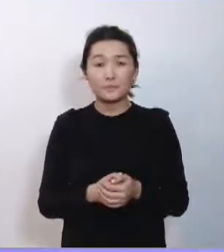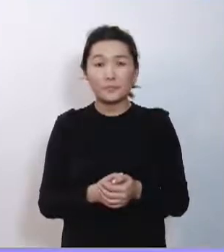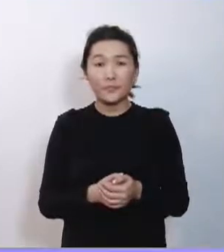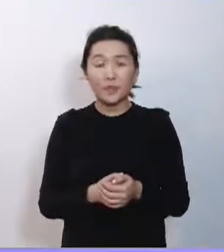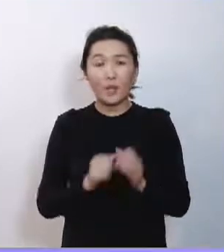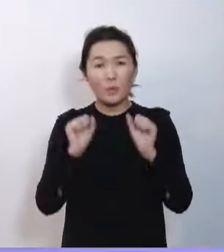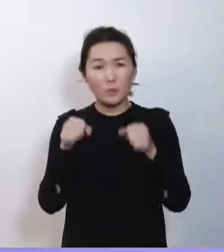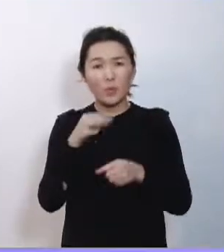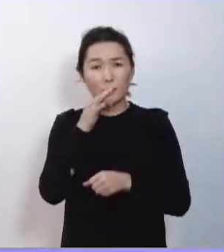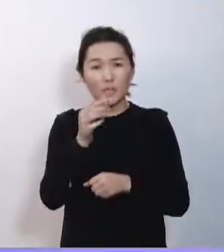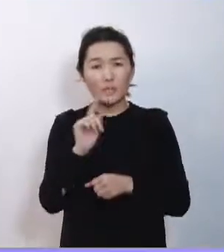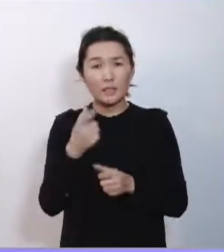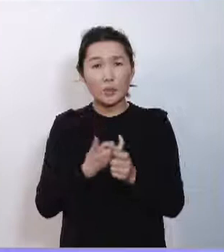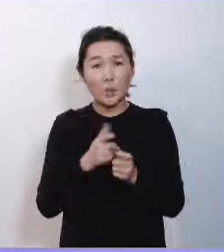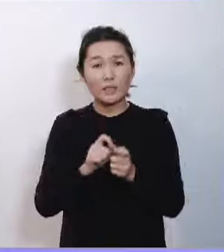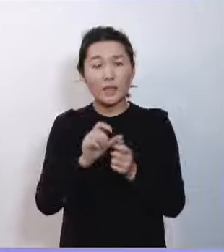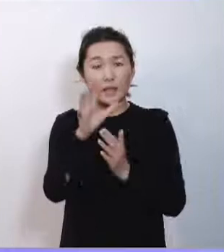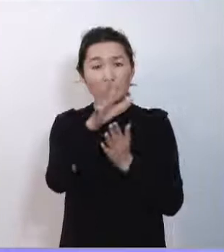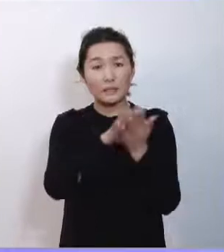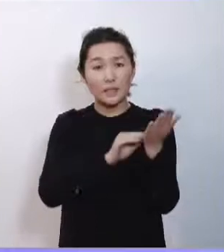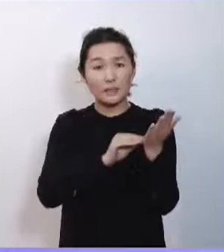Мы можем сказать, что это текст?